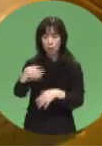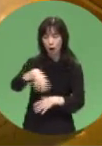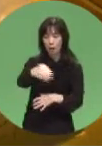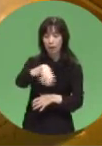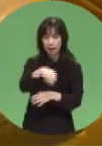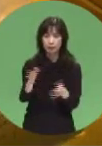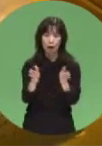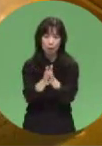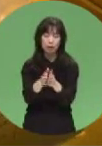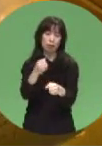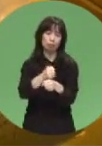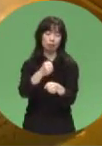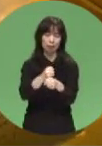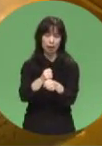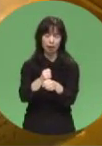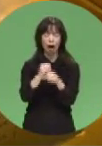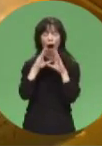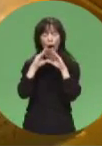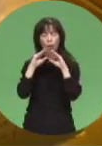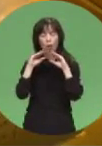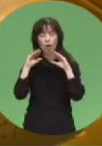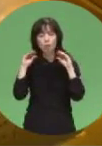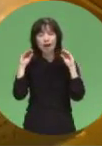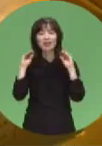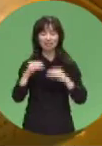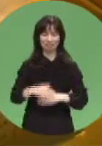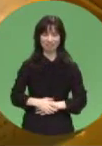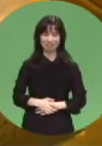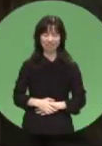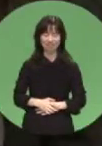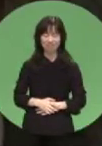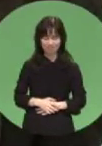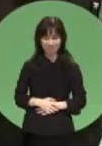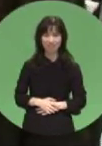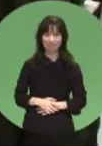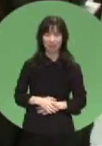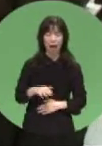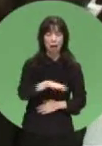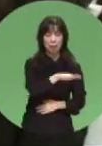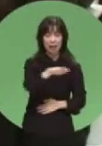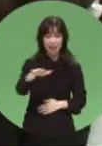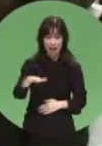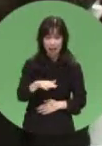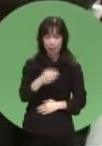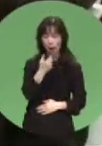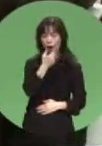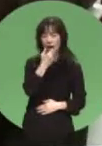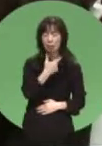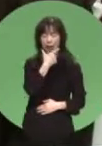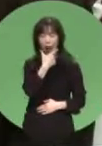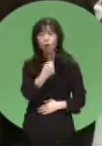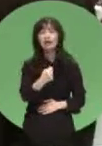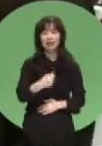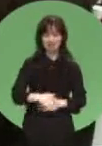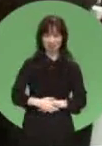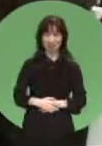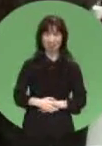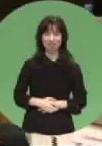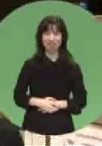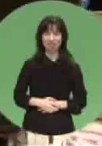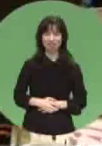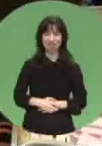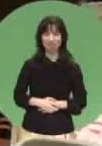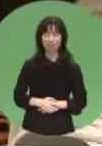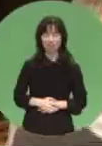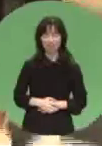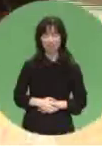うん、作ってますんでね、ふわっとして、 うん、はい、もうこの溶ける感じを皆さんにもぜひ味わっていただきたいです。